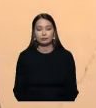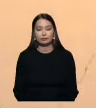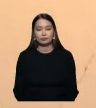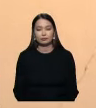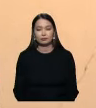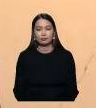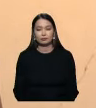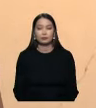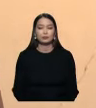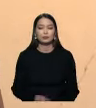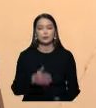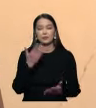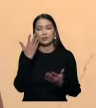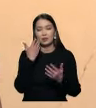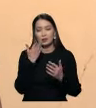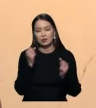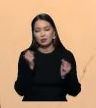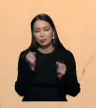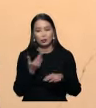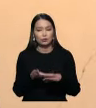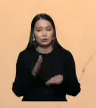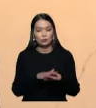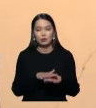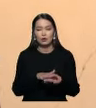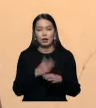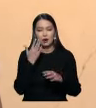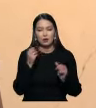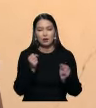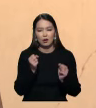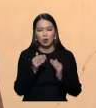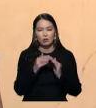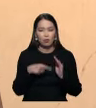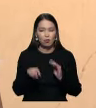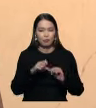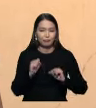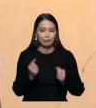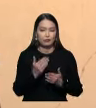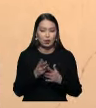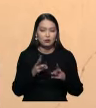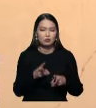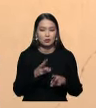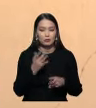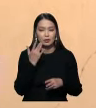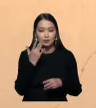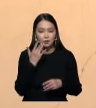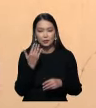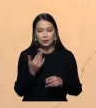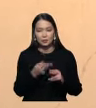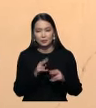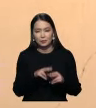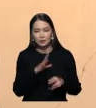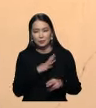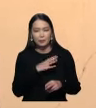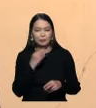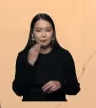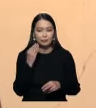Без газа сложно живется, особенно зимой. У нас холода иногда до мая держится. Все это время топим. А уголь плохой, тепло не держит, к